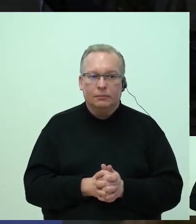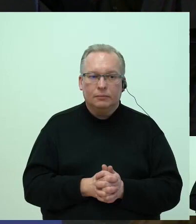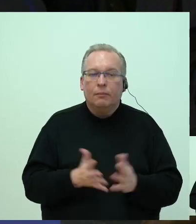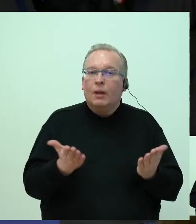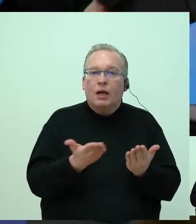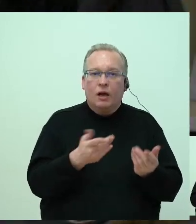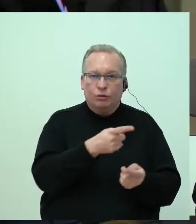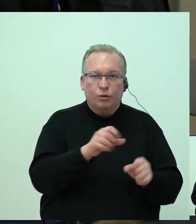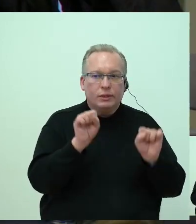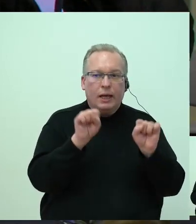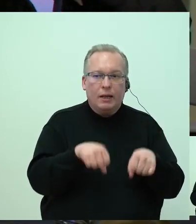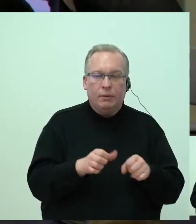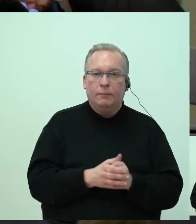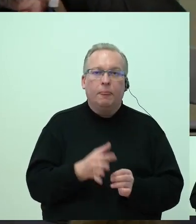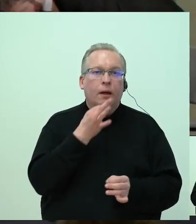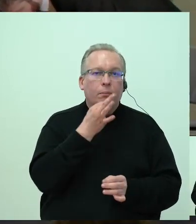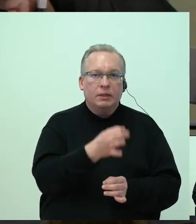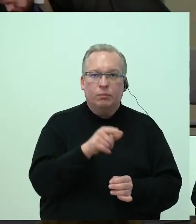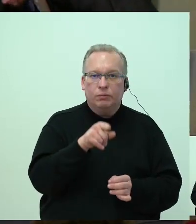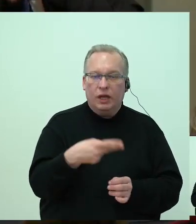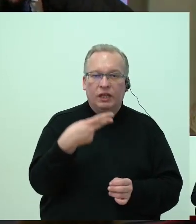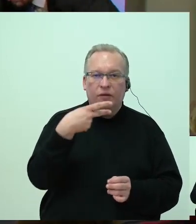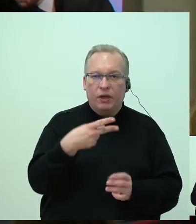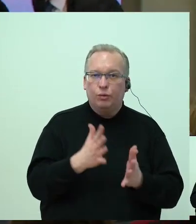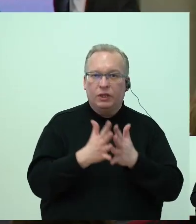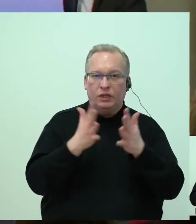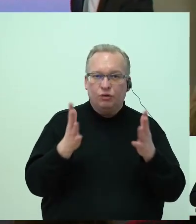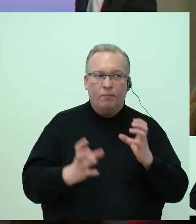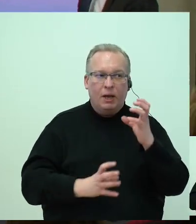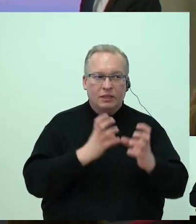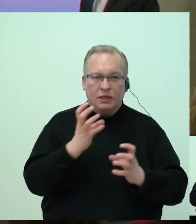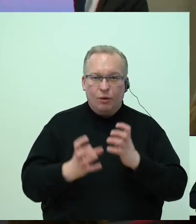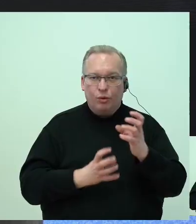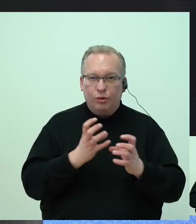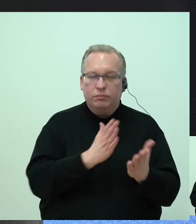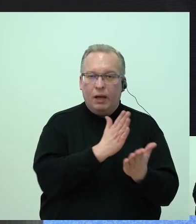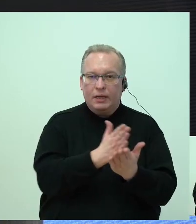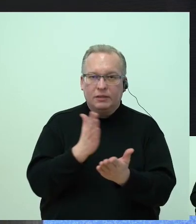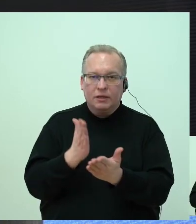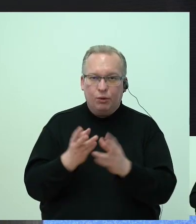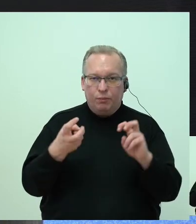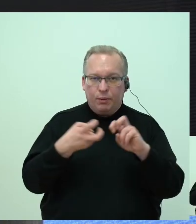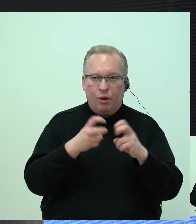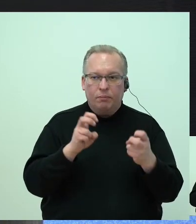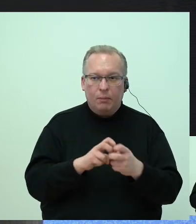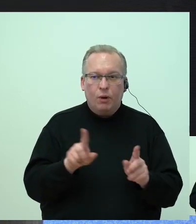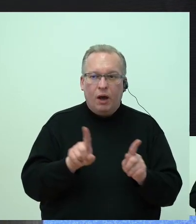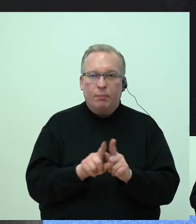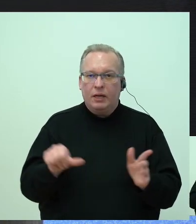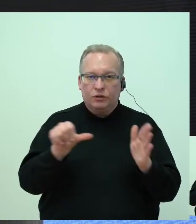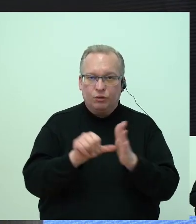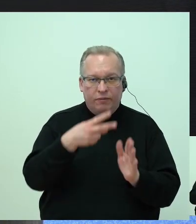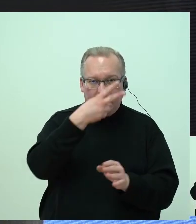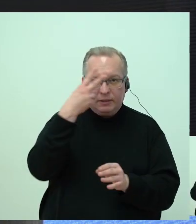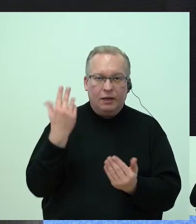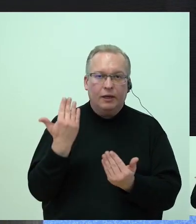Ką jūs galėtumėt pasisakyti šių dviejų didžiulių pasaulinių tendencijų klausimų, kaip atstovės iš